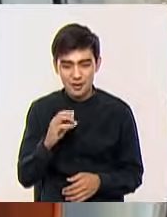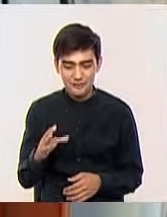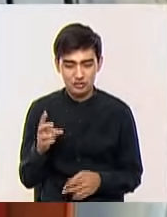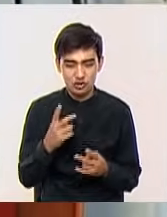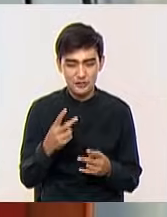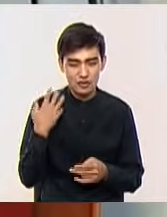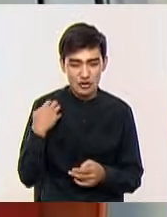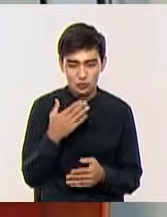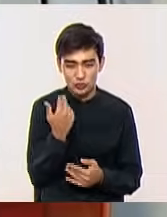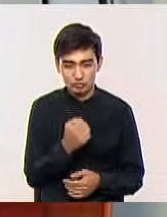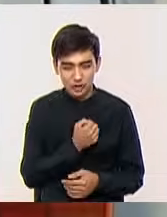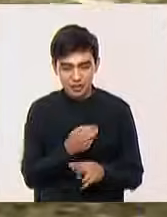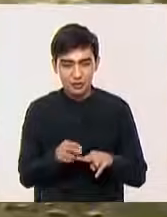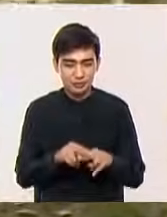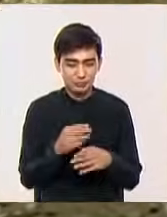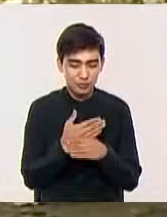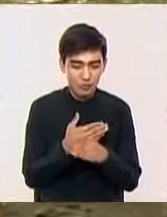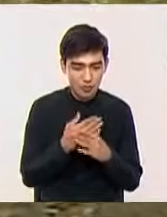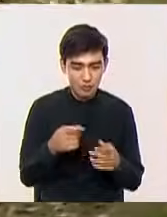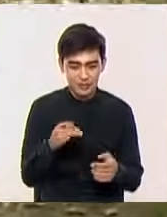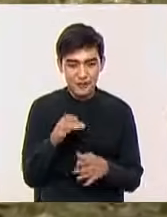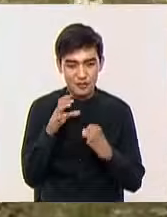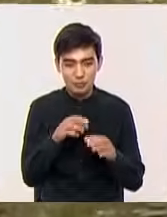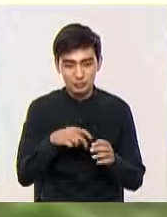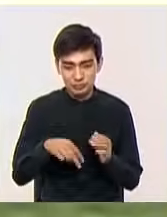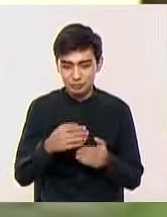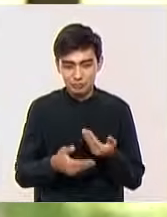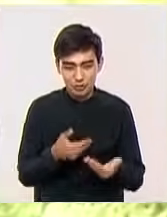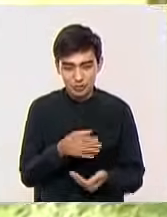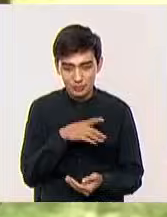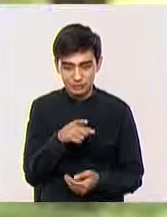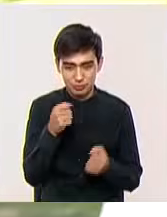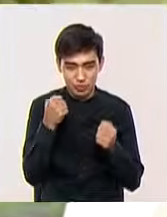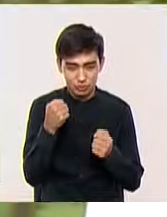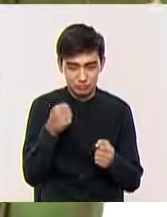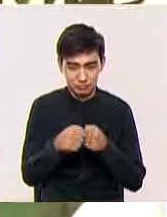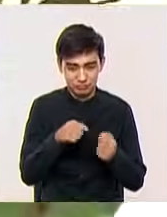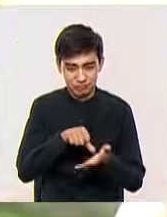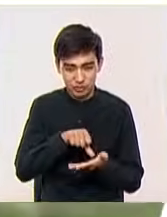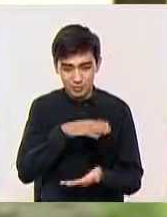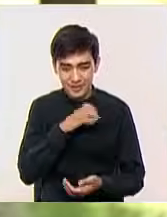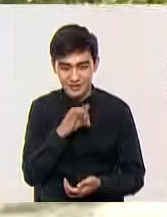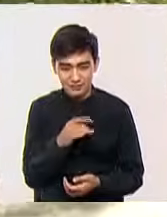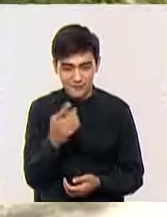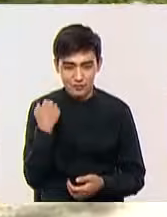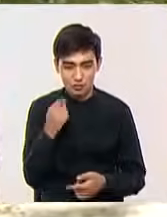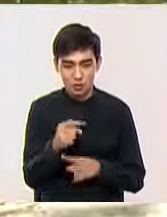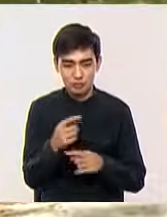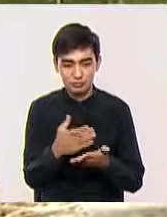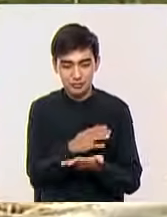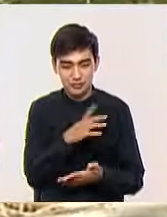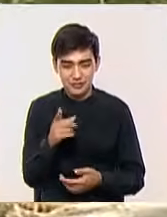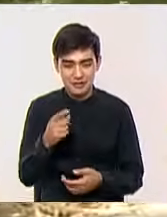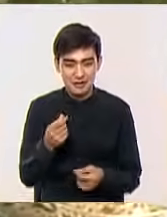дейді. Көліксіз сұхбат беруге автобустан түсіп жаяу келген боксшының айтуынша, федерациялардың президенттері қомақты қаржы тауып бергені